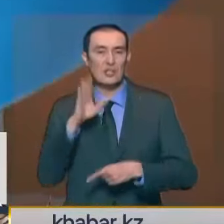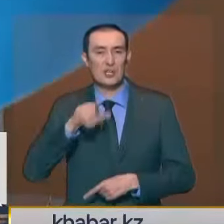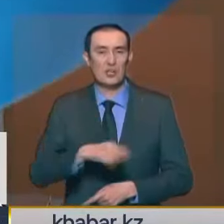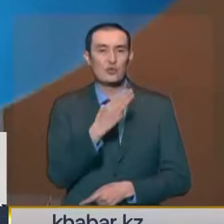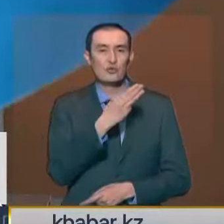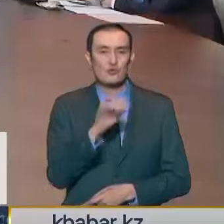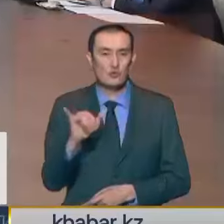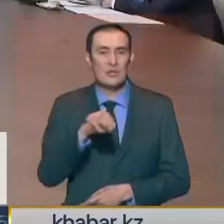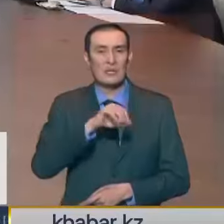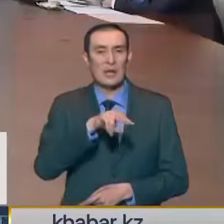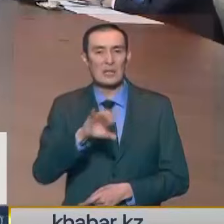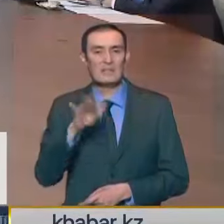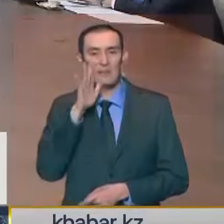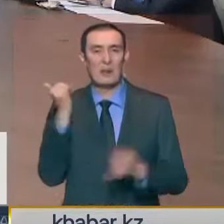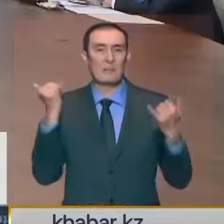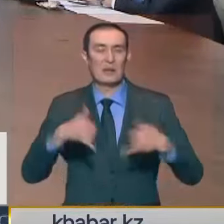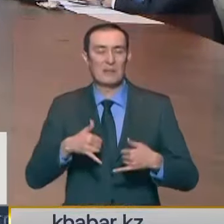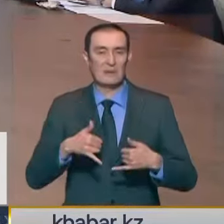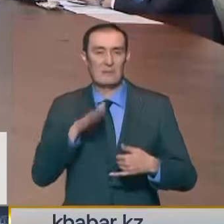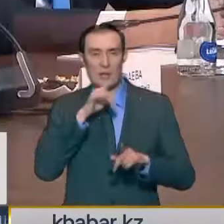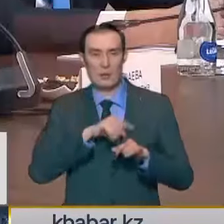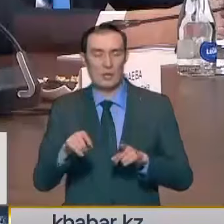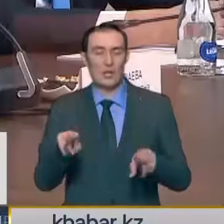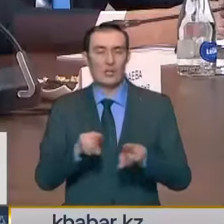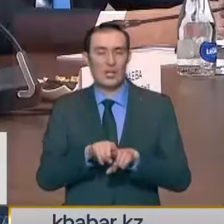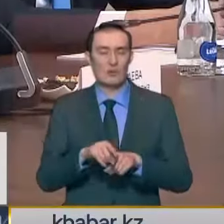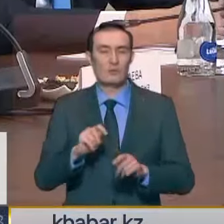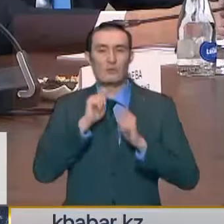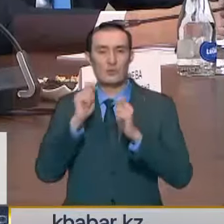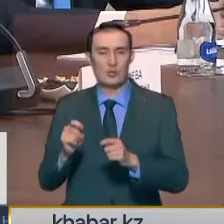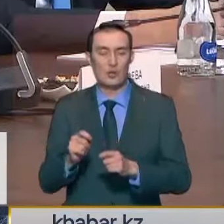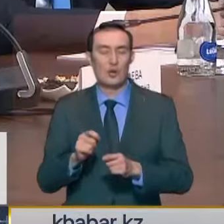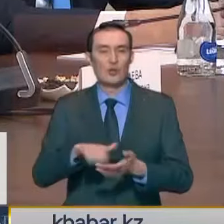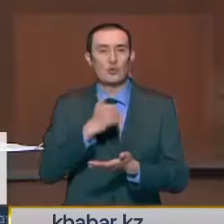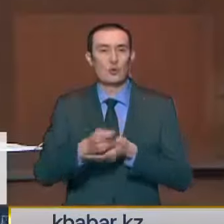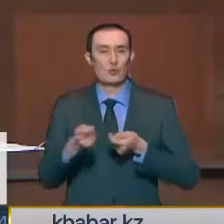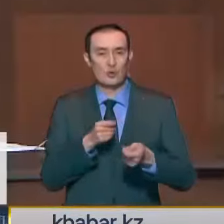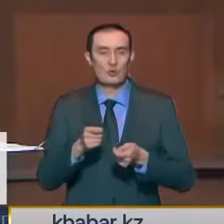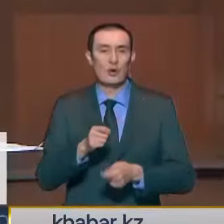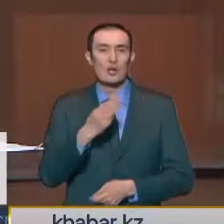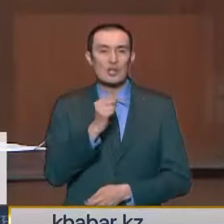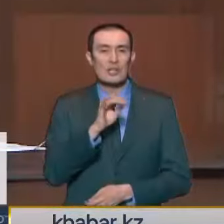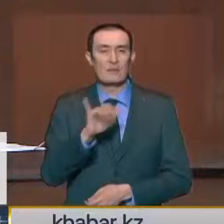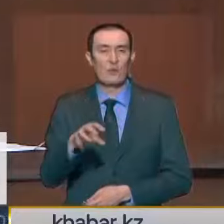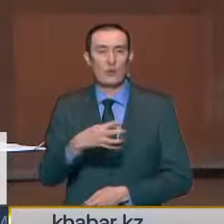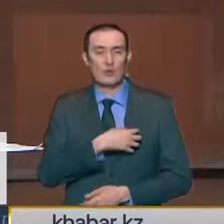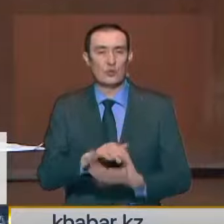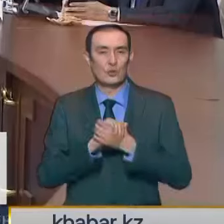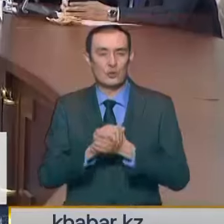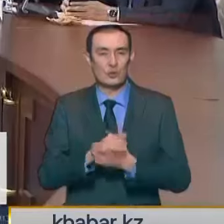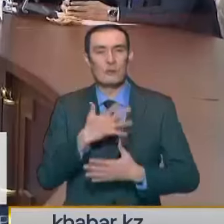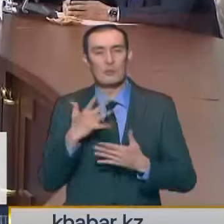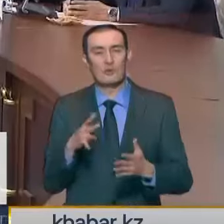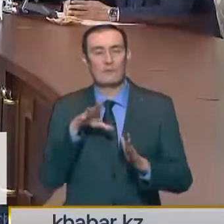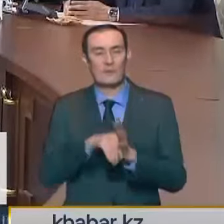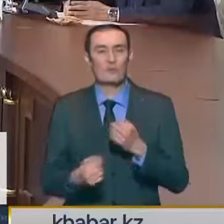шу и Талас в вегетационный период также спикер мажилиса вручил турага зу горку кенеша Нурлан беку Киеву орден Достык за большой